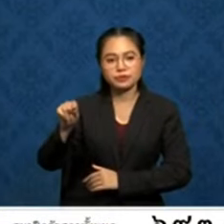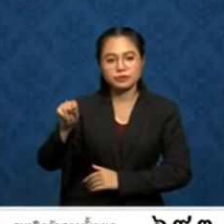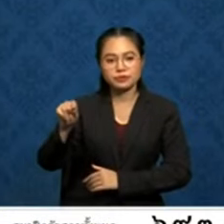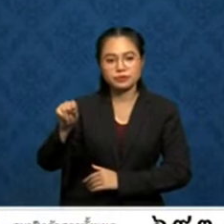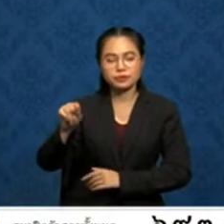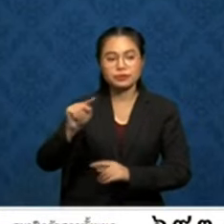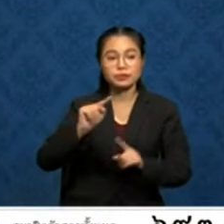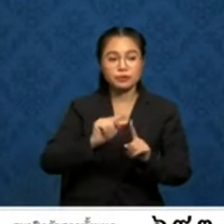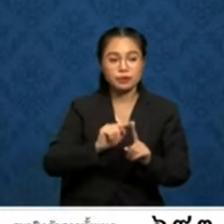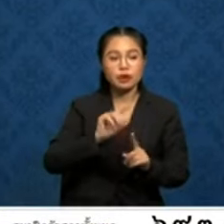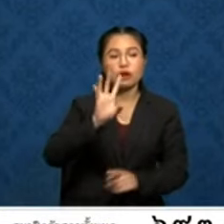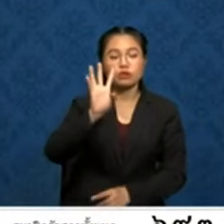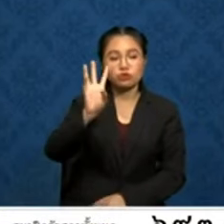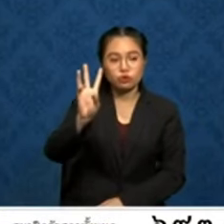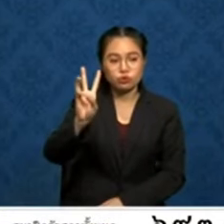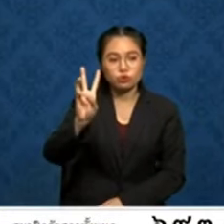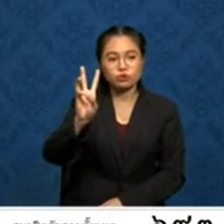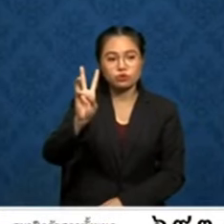ประการที่6